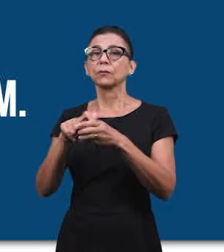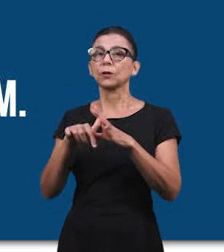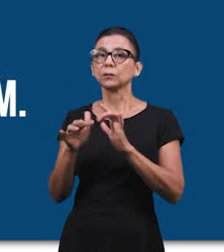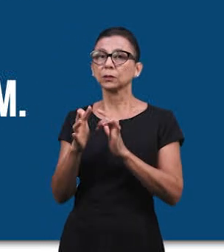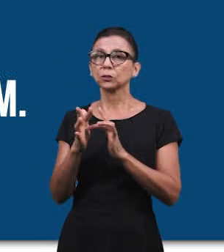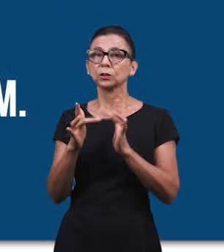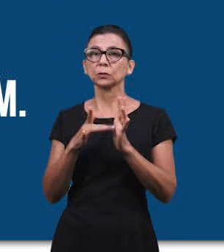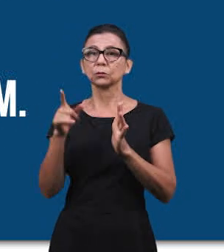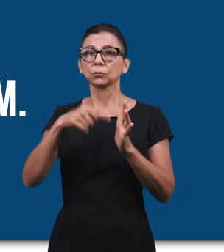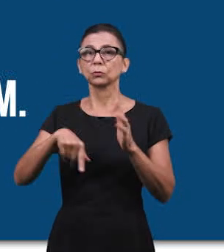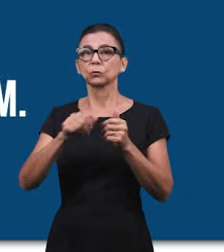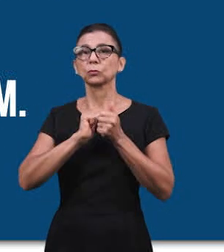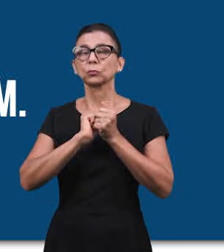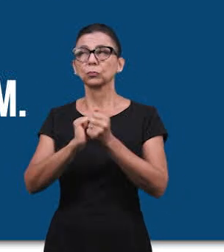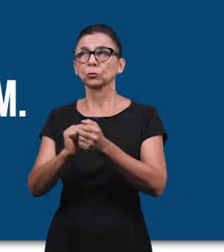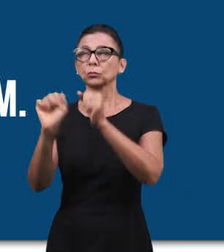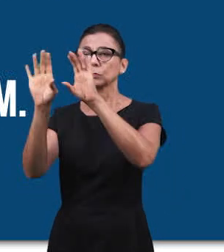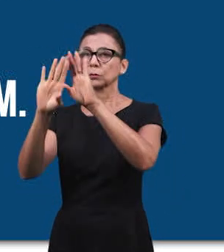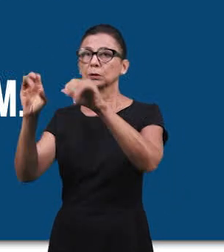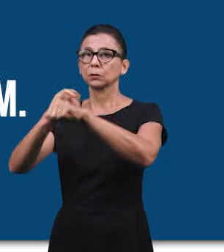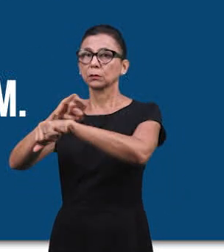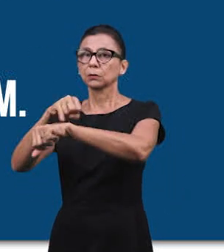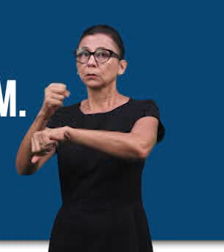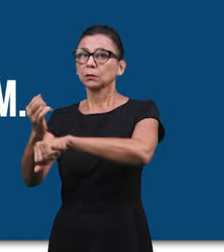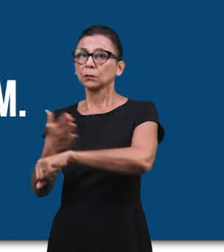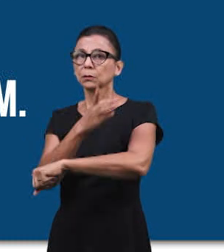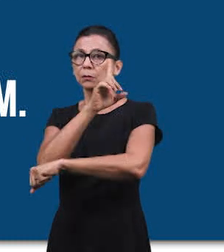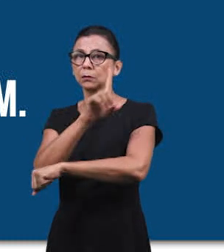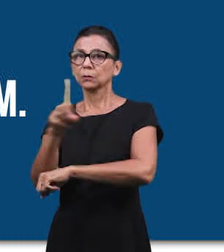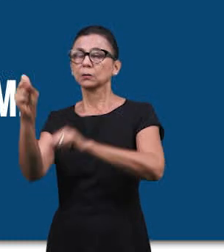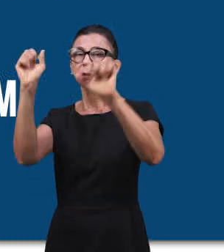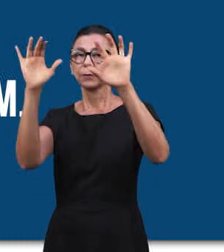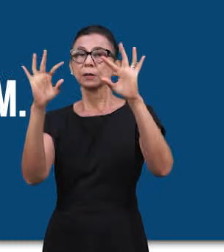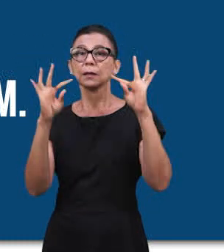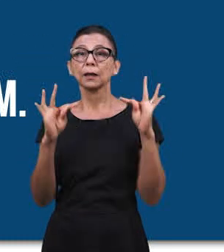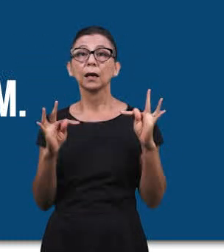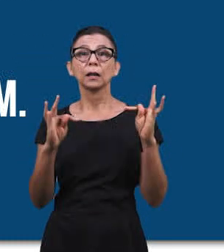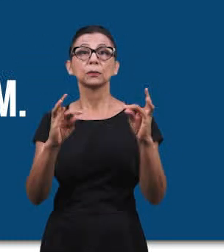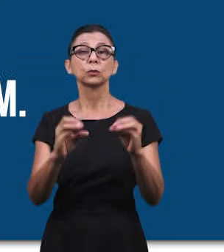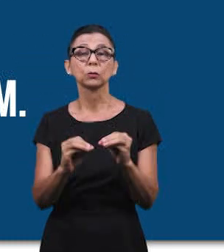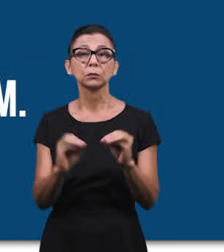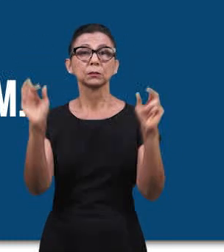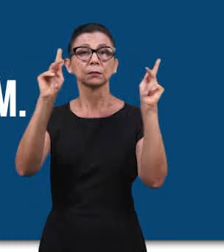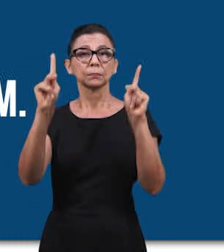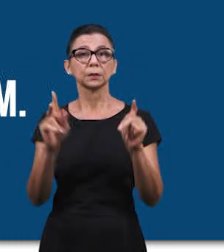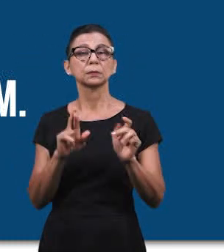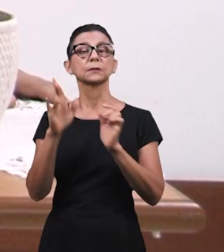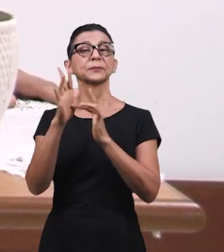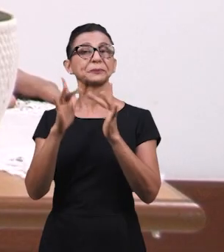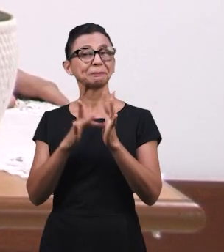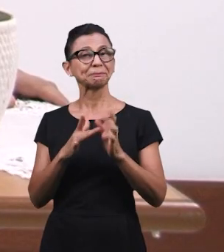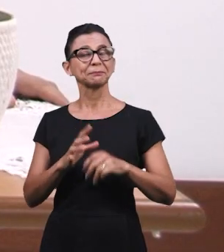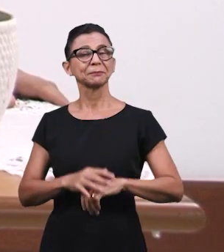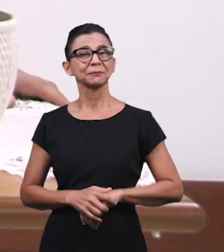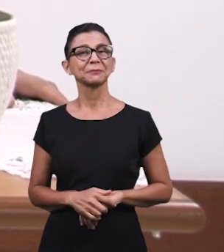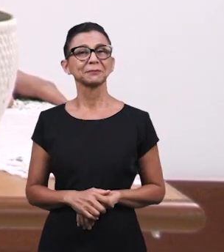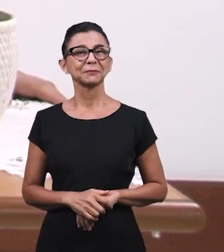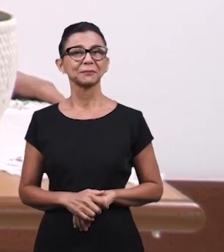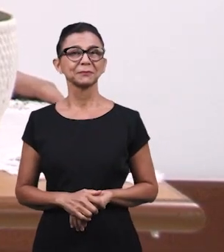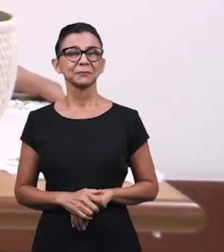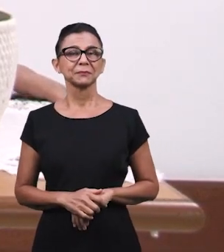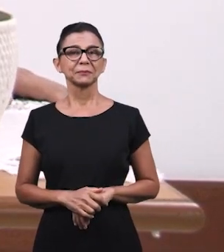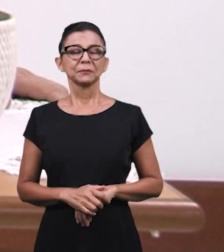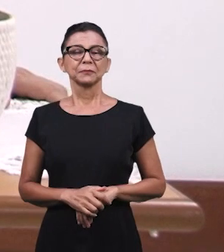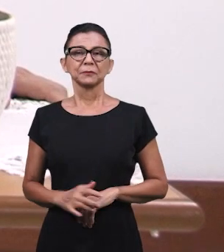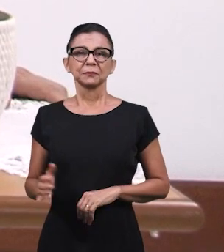не достигнем нового Иерусалима. Господь да благословит всех нас, мир Господа Иисуса. Слава